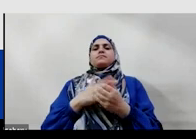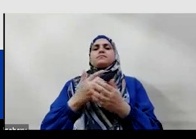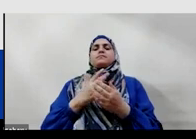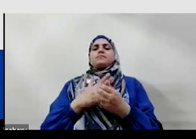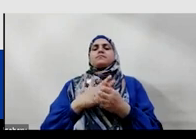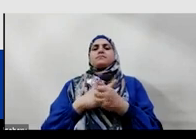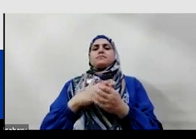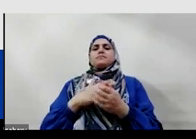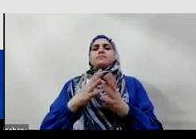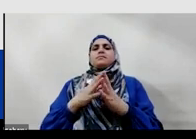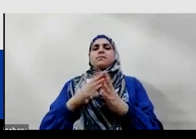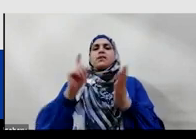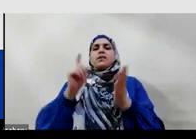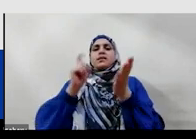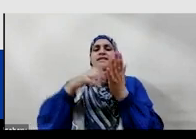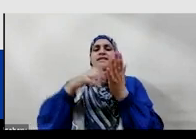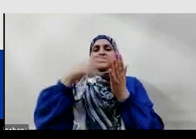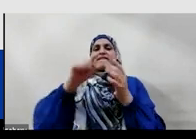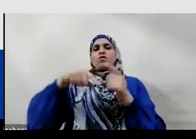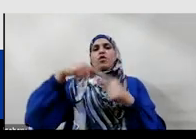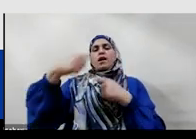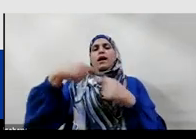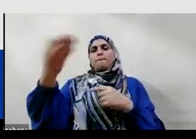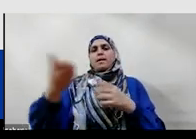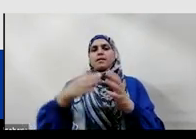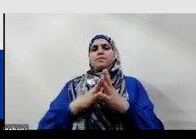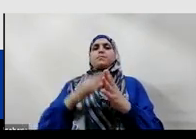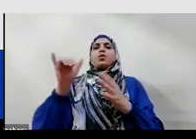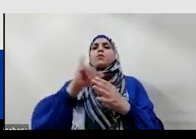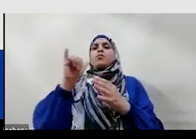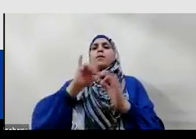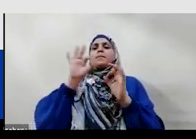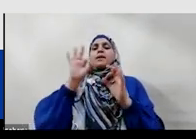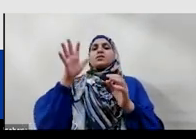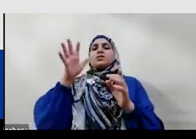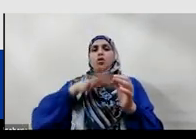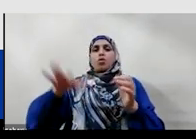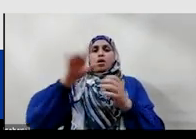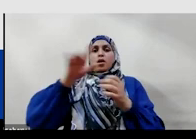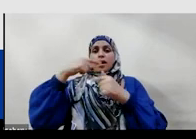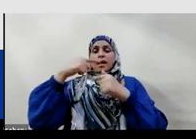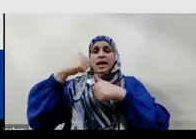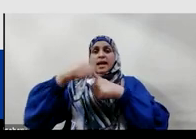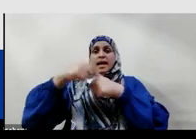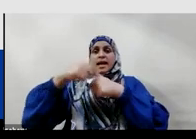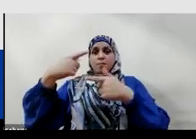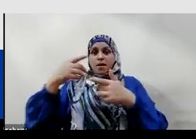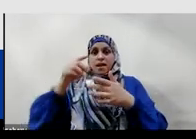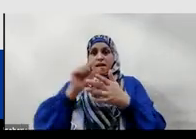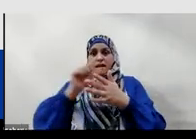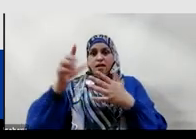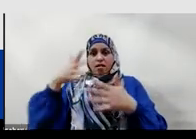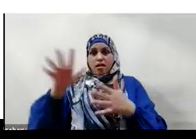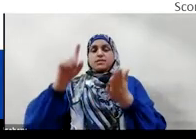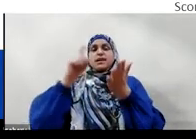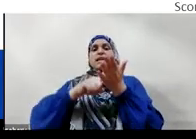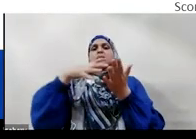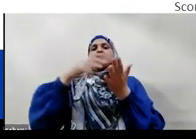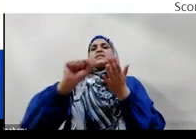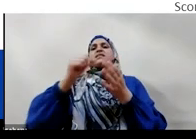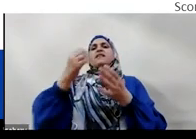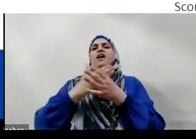بس يبقى continue في السكشن اللي بعده. مهم جدا ان انا كل ما استكمل سكشن معين لازم اعمله سيف علشان الانفورميشن